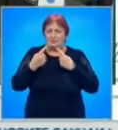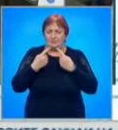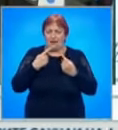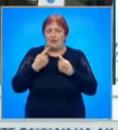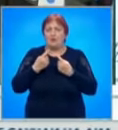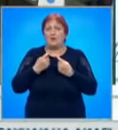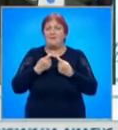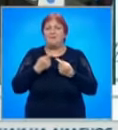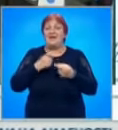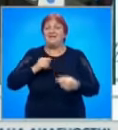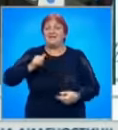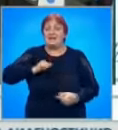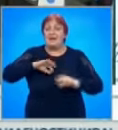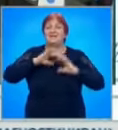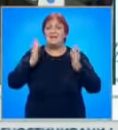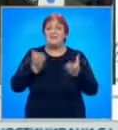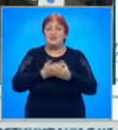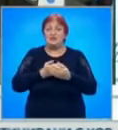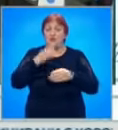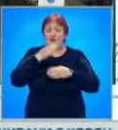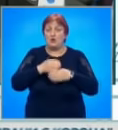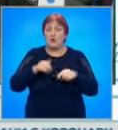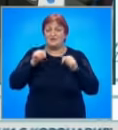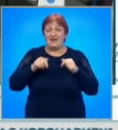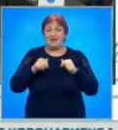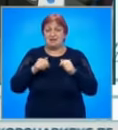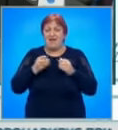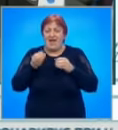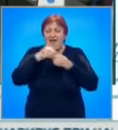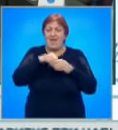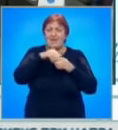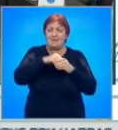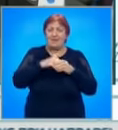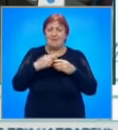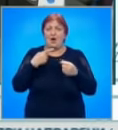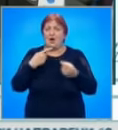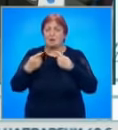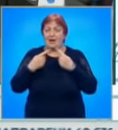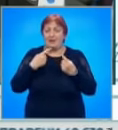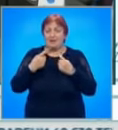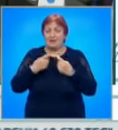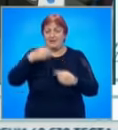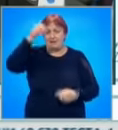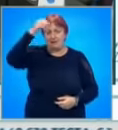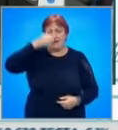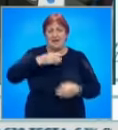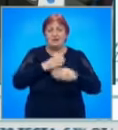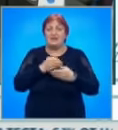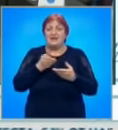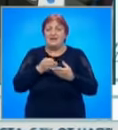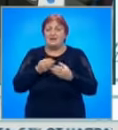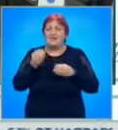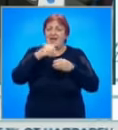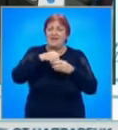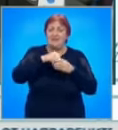преговорите и да запазим всички досегашни елементи от преговорната позиция на България. Досегашните елементи